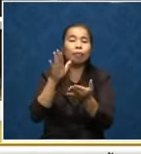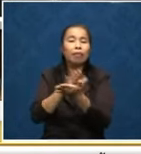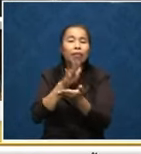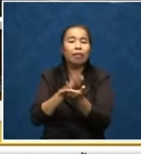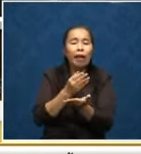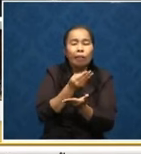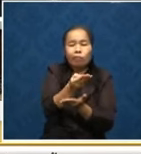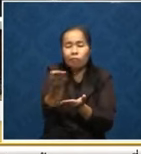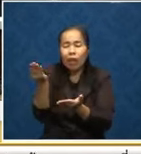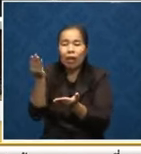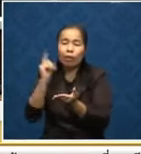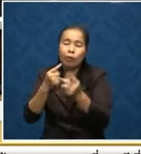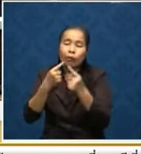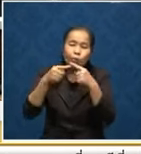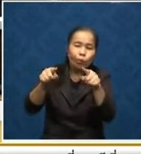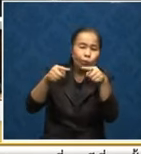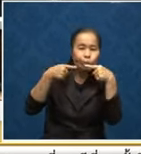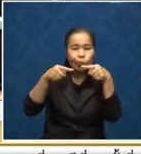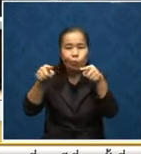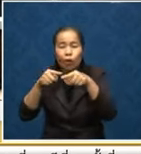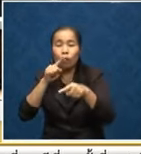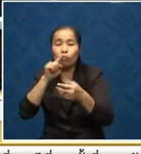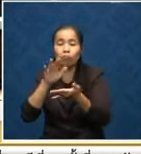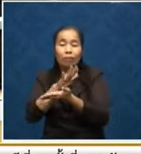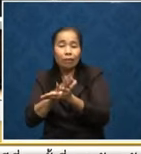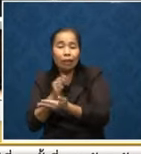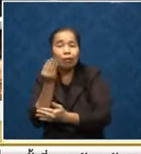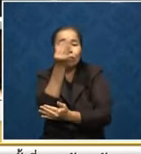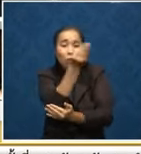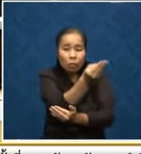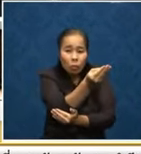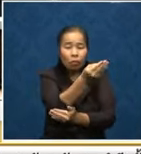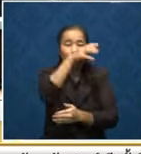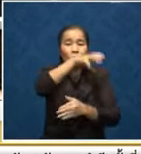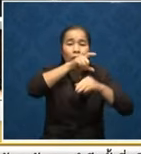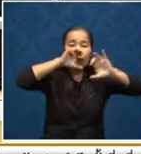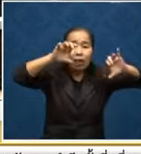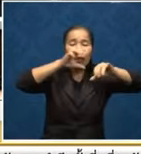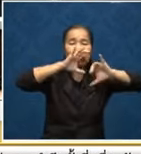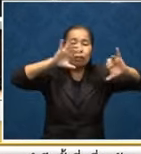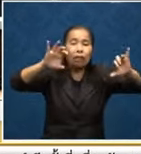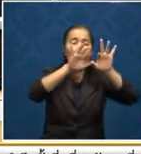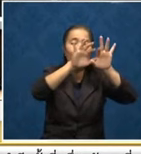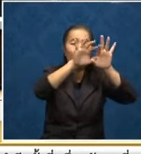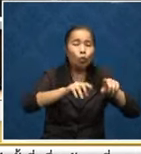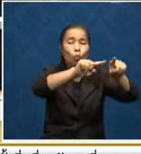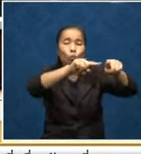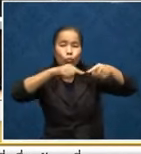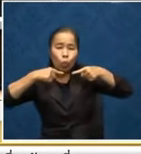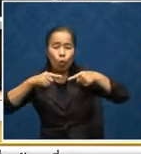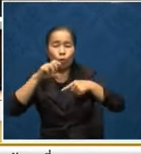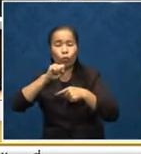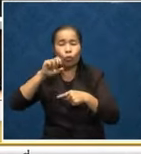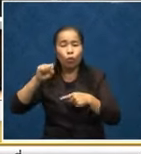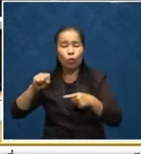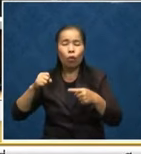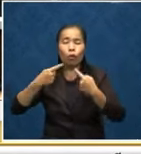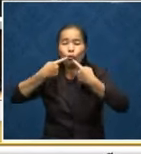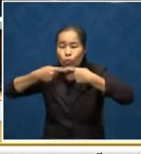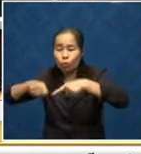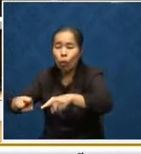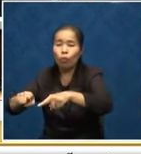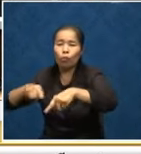ต่างๆเพื่อที่จะตอบกลับมาให้กับทางด้านสมาชิกเพื่อให้สมาชิกได้กลับไปแจ้งให้กับทางด้านพี่น้องประชาชนที่เดือดร้อนผม